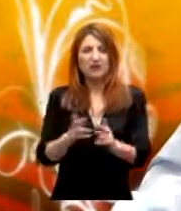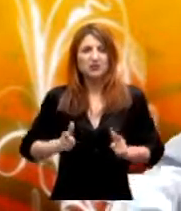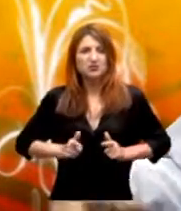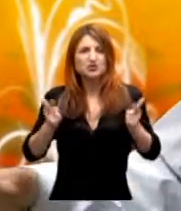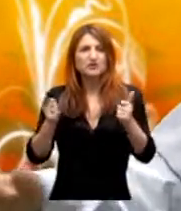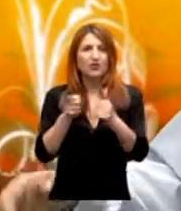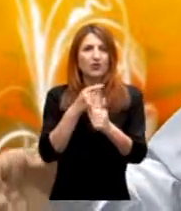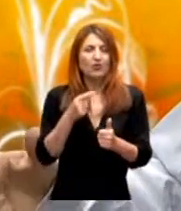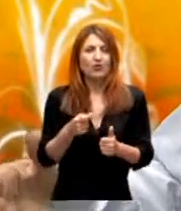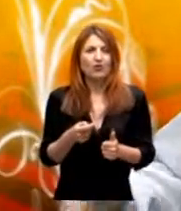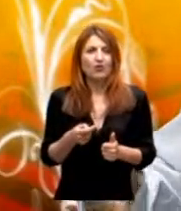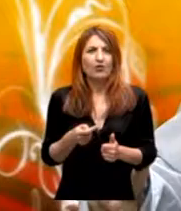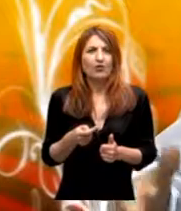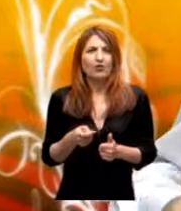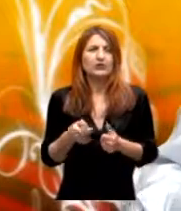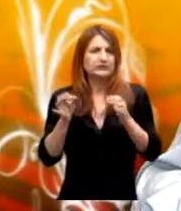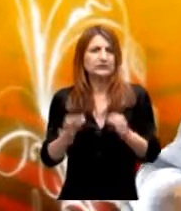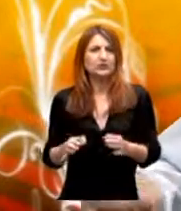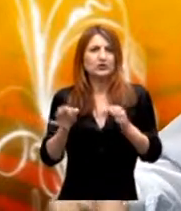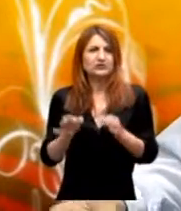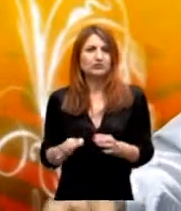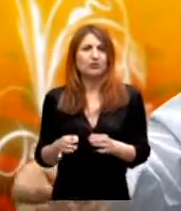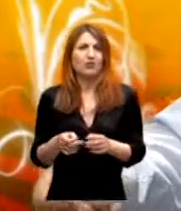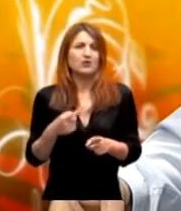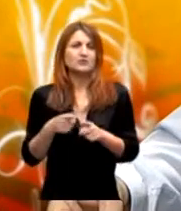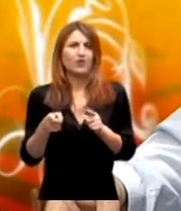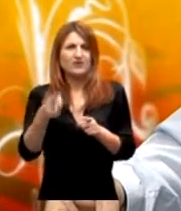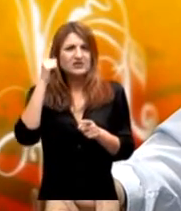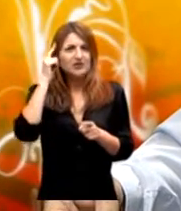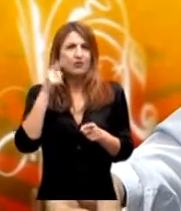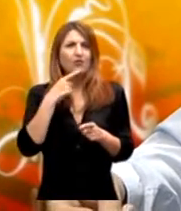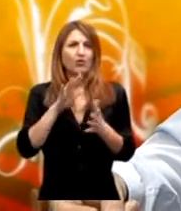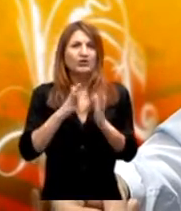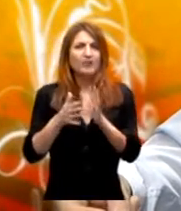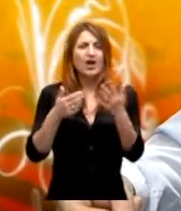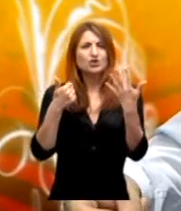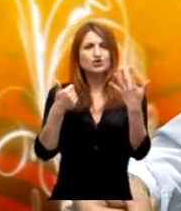drugo. Ne sigurno. Nego vi znate da nekod prilike